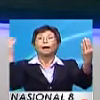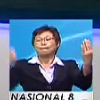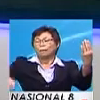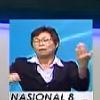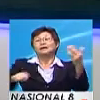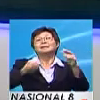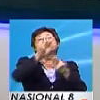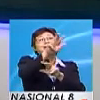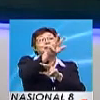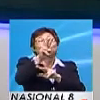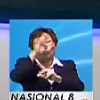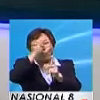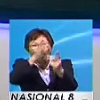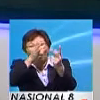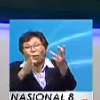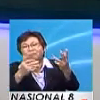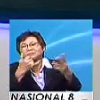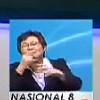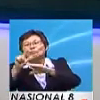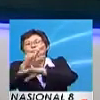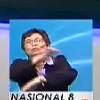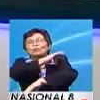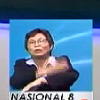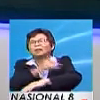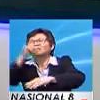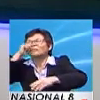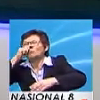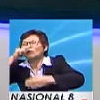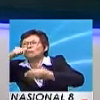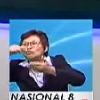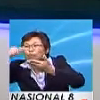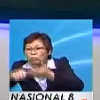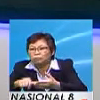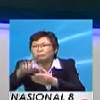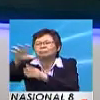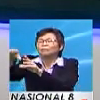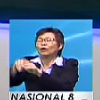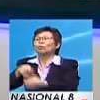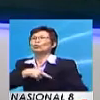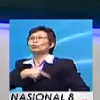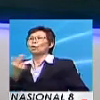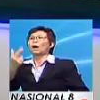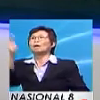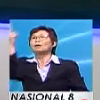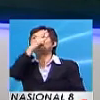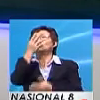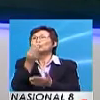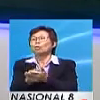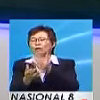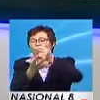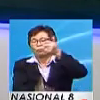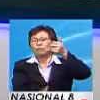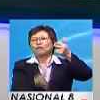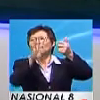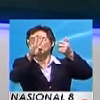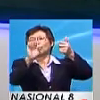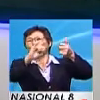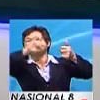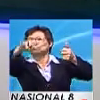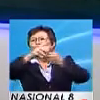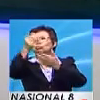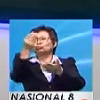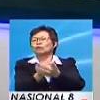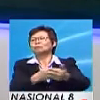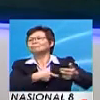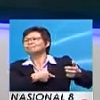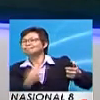pertuduhan salahguna kuasa dan pemalsuan dokumen membabitkan kerugian dana kerajaan hampir r0 juta